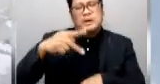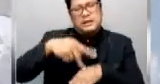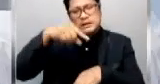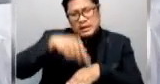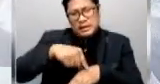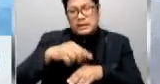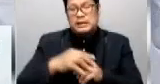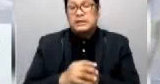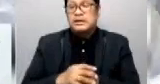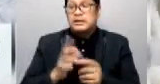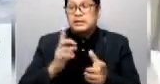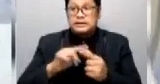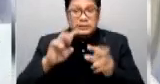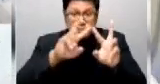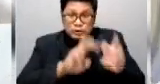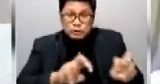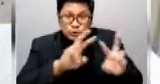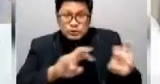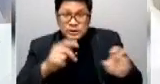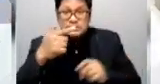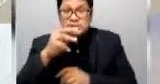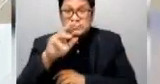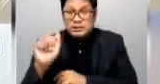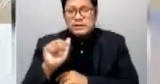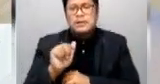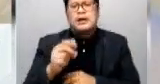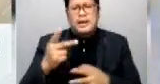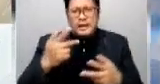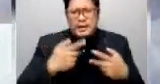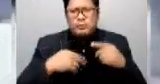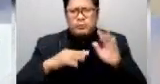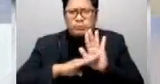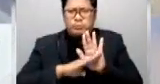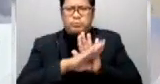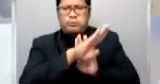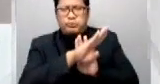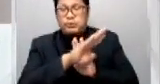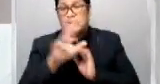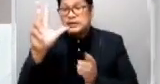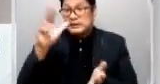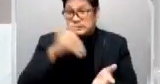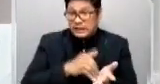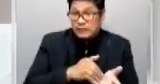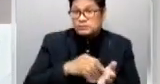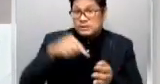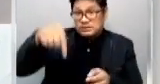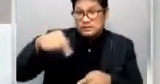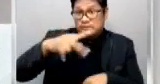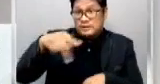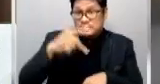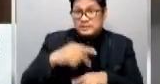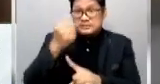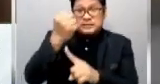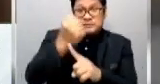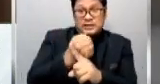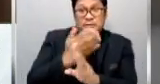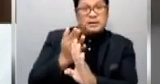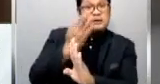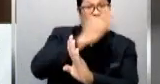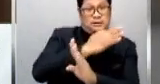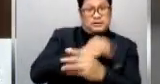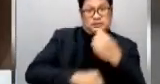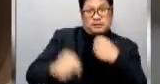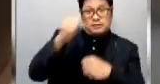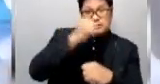News Research, huling nagtala ng sunod-sunod na lagpas 3,000 bagong kaso ang bansa Setyembre noong isang taon. Ang sabi ng